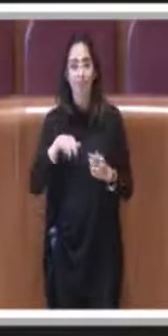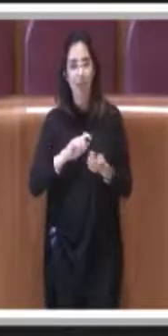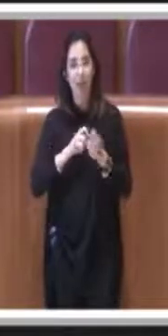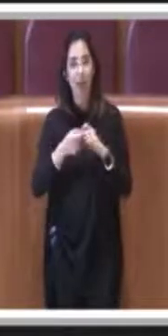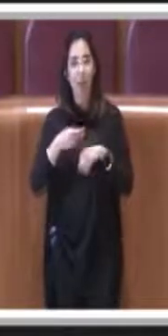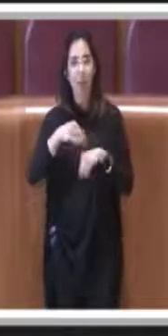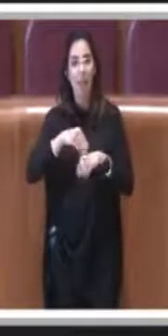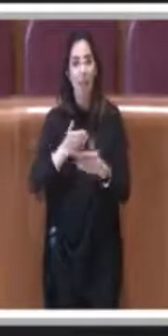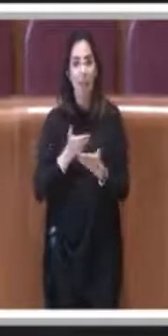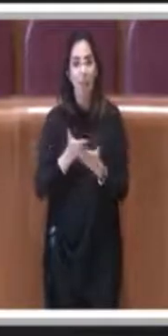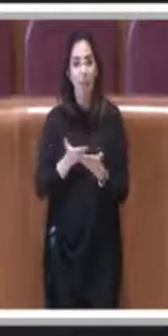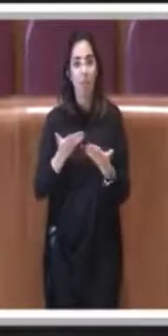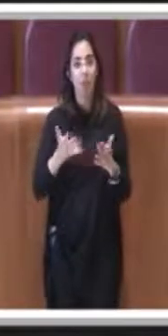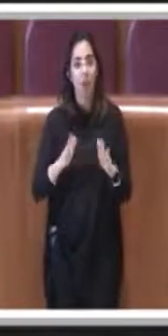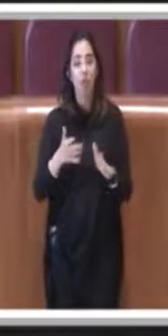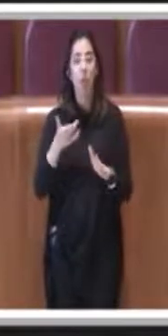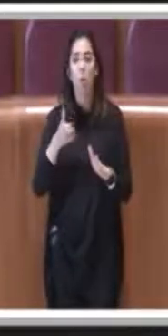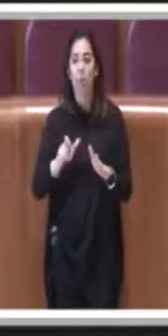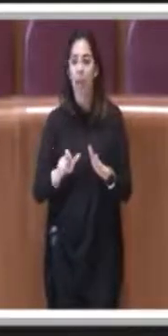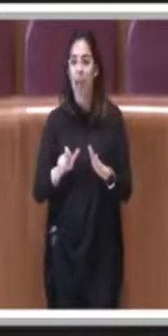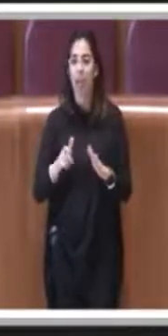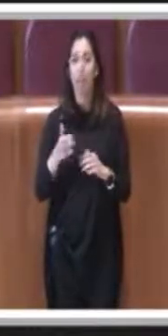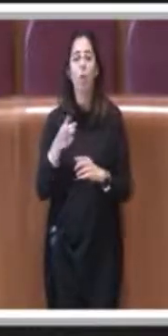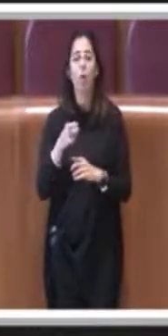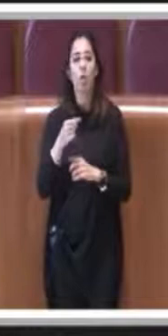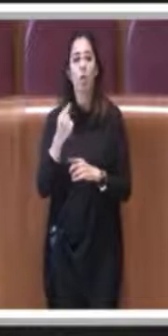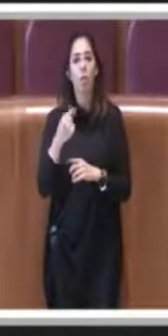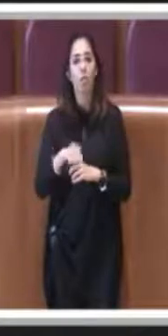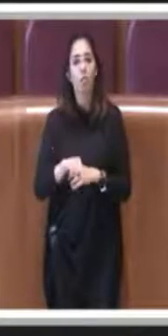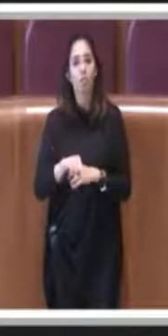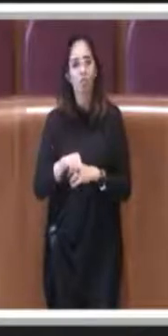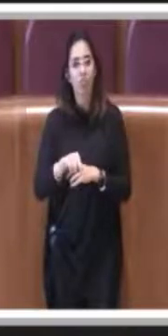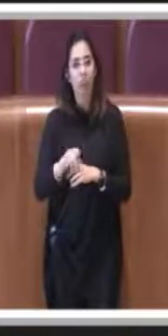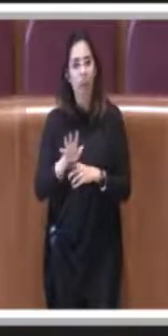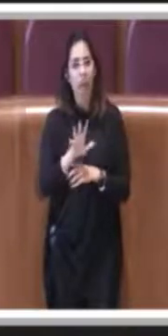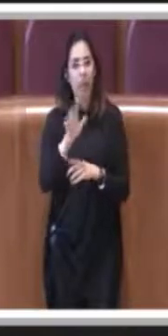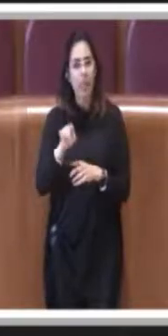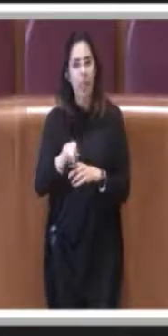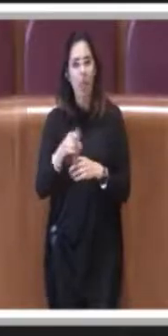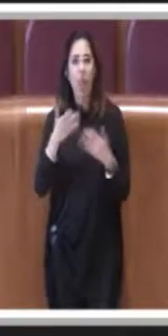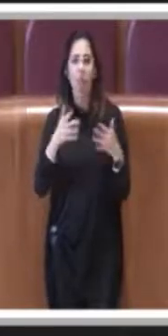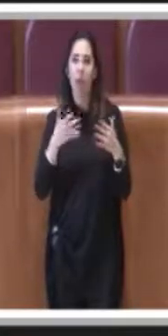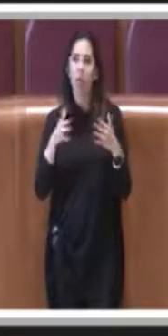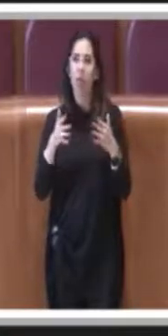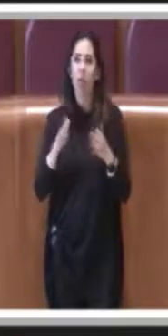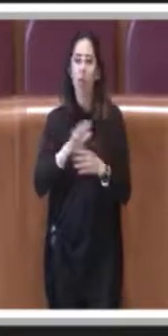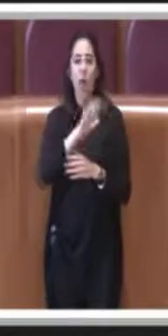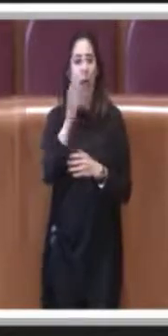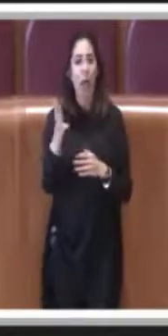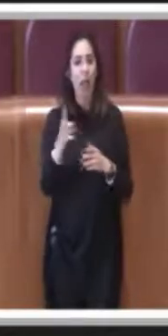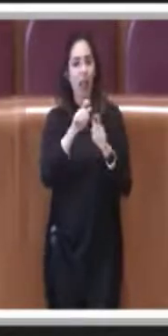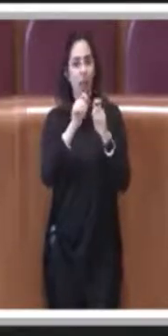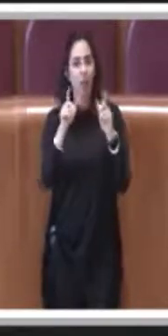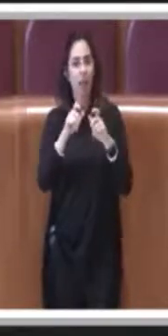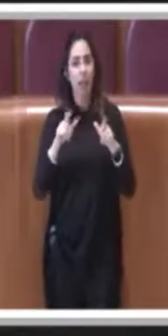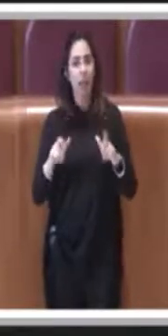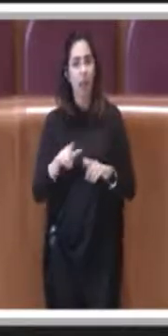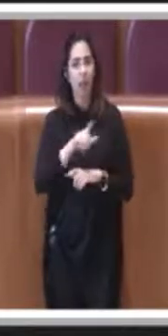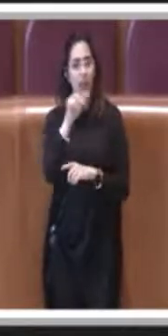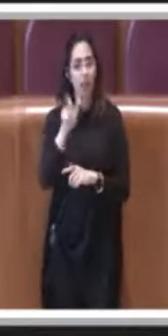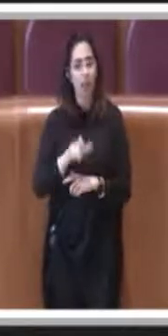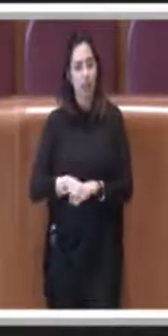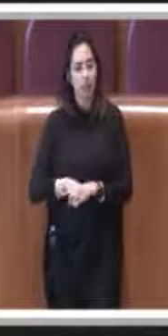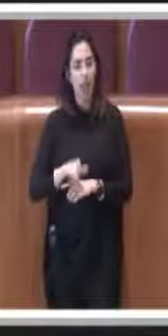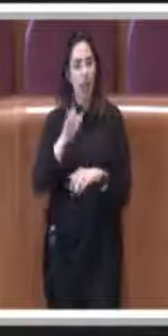perché questa è un'esperienza che è stata sperimentata anche in altre città italiane e